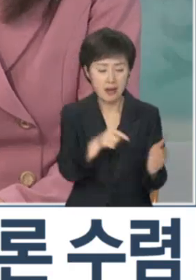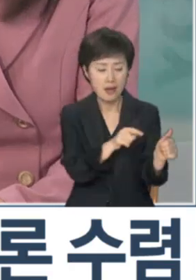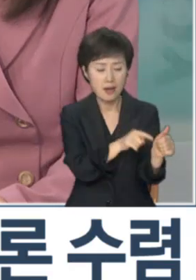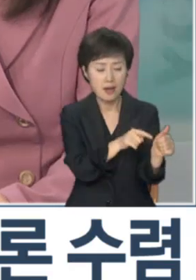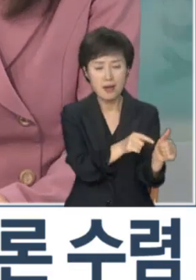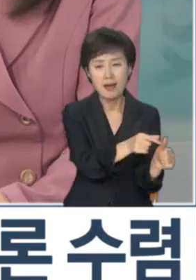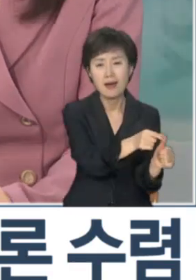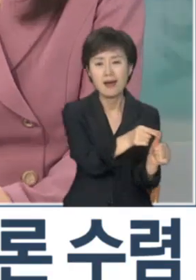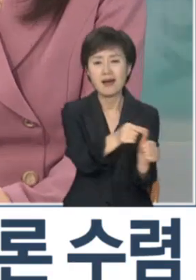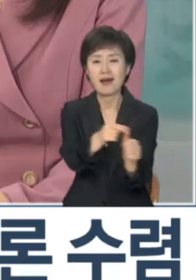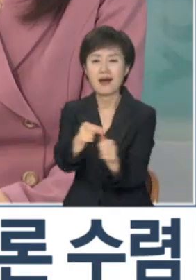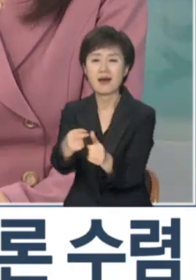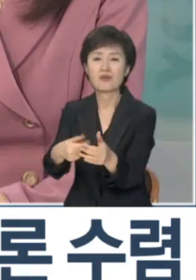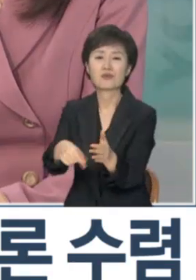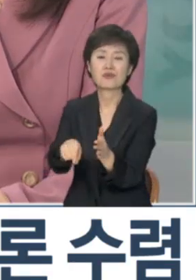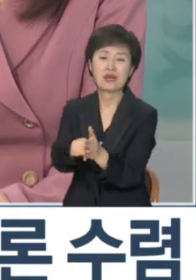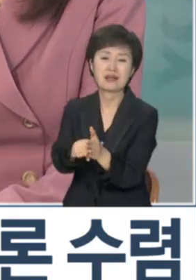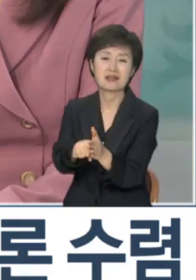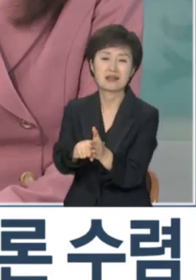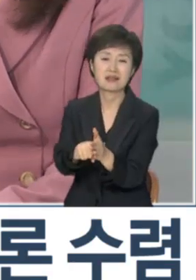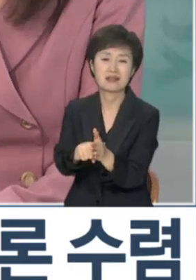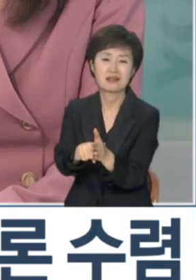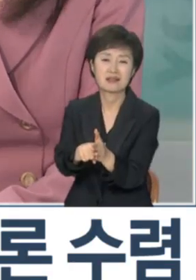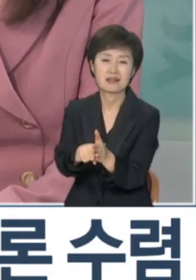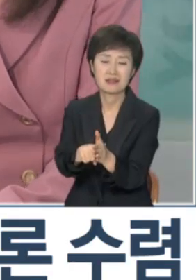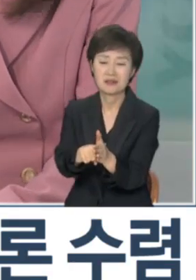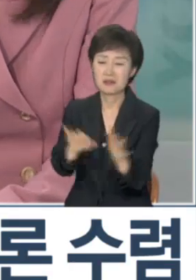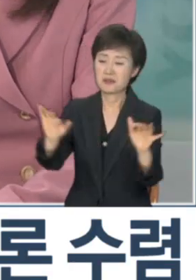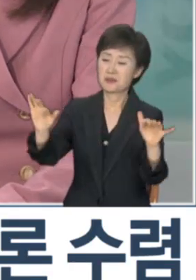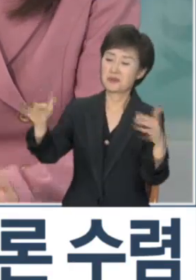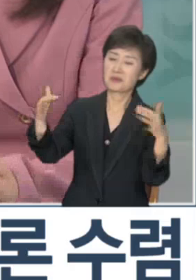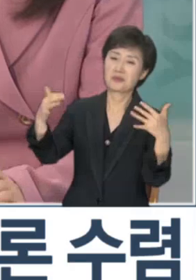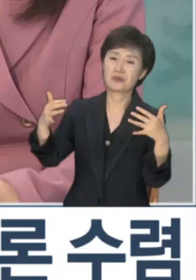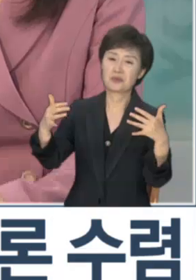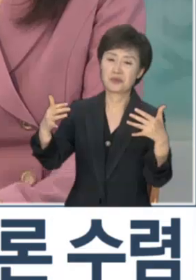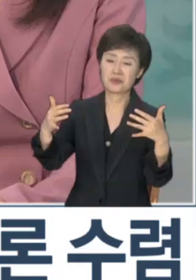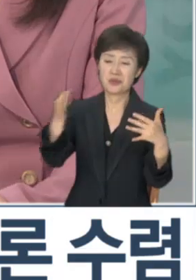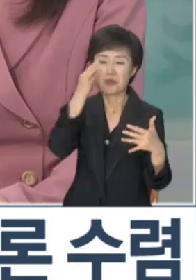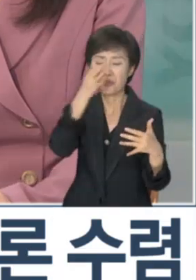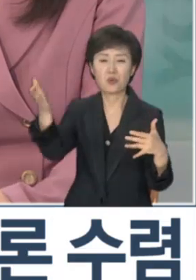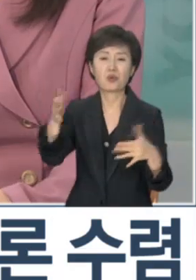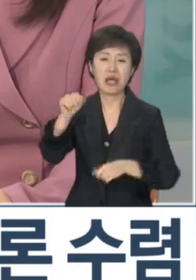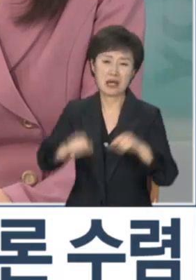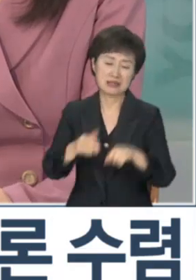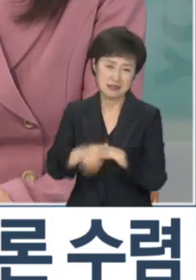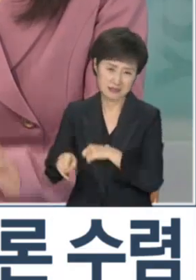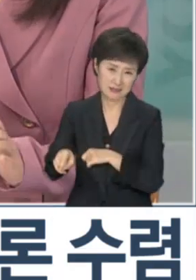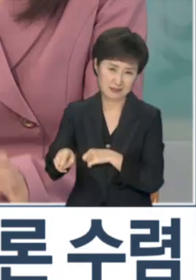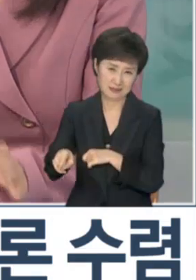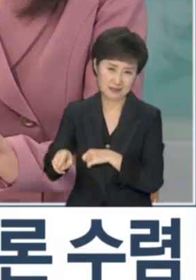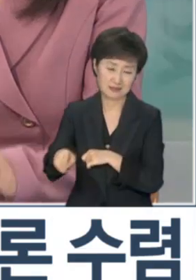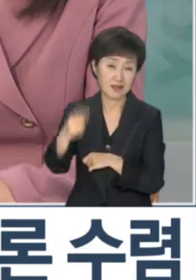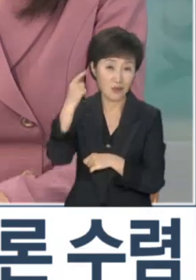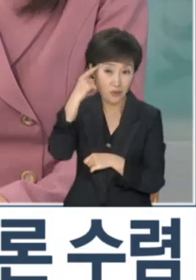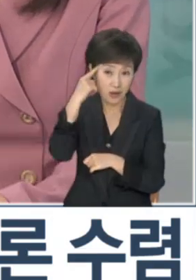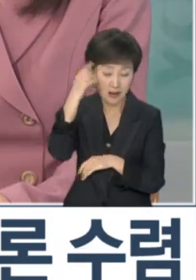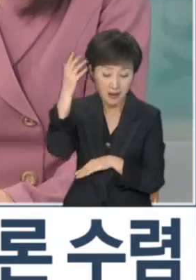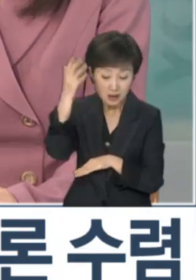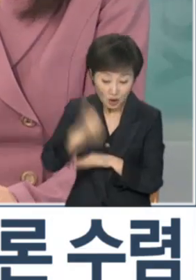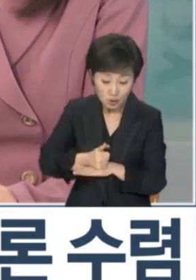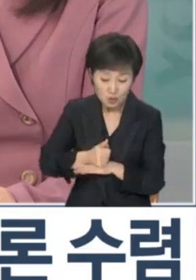오기 위한 명분 쌓기 또는 요식행위로 보이기는 합니다. 왜냐하면 결국에는 한동훈 장관을 비대위원장